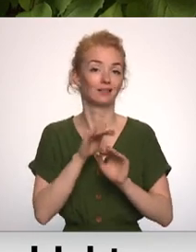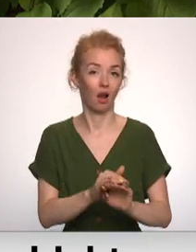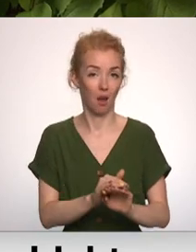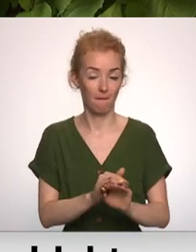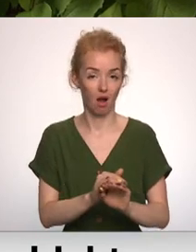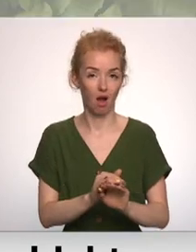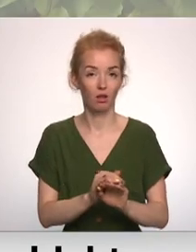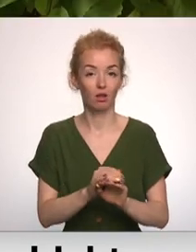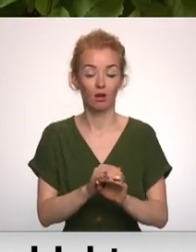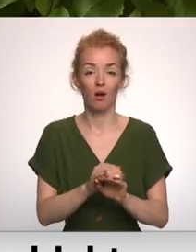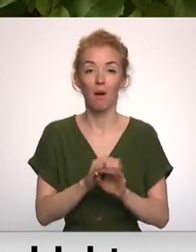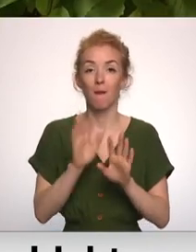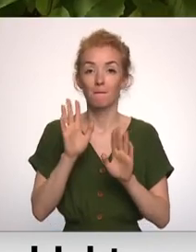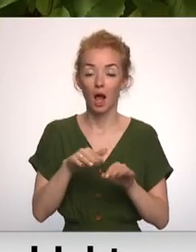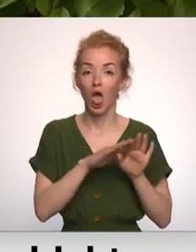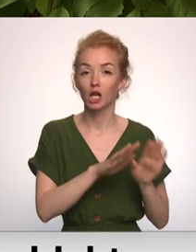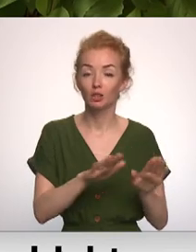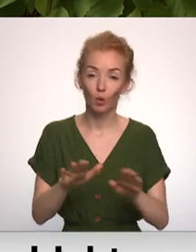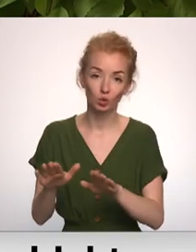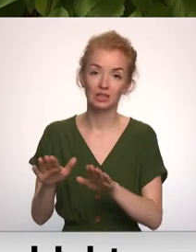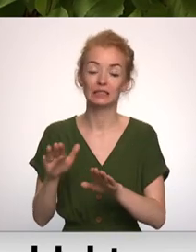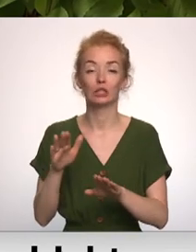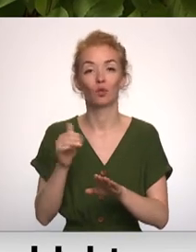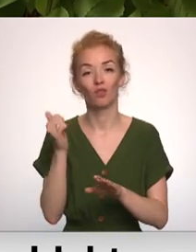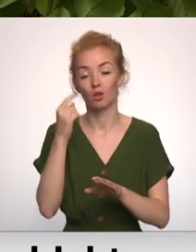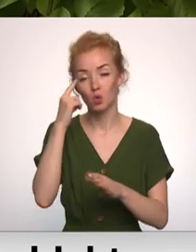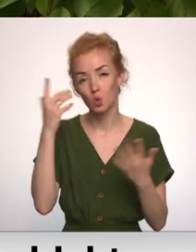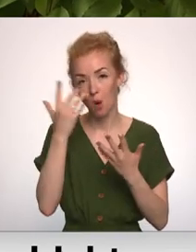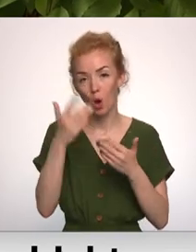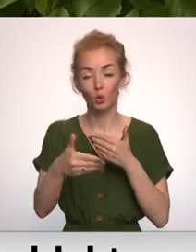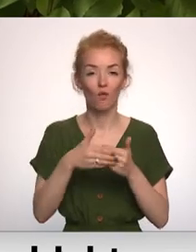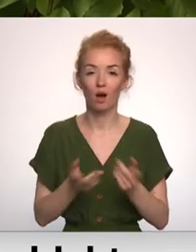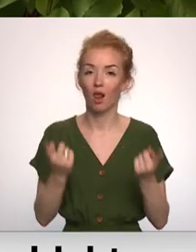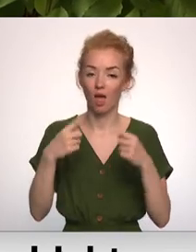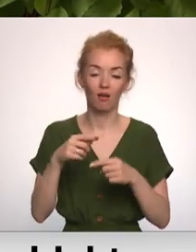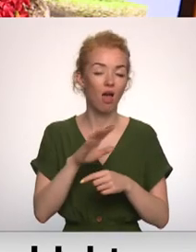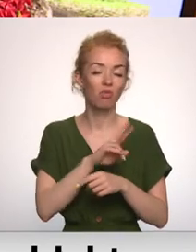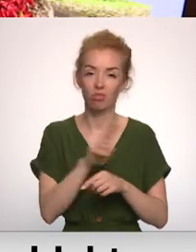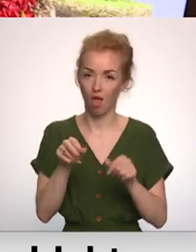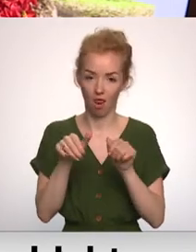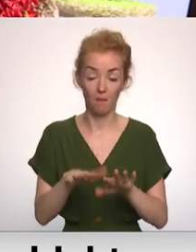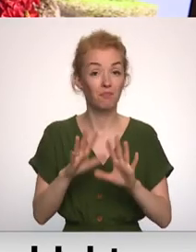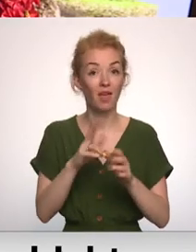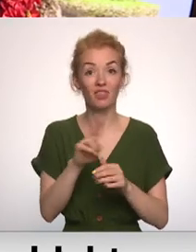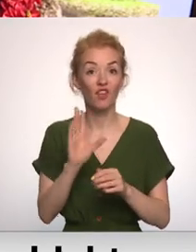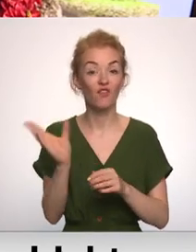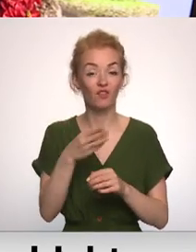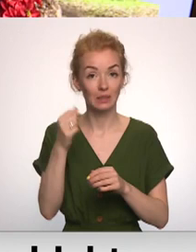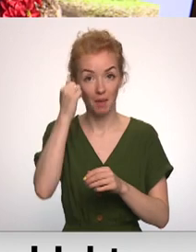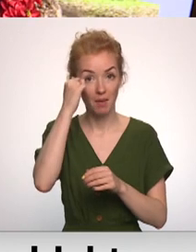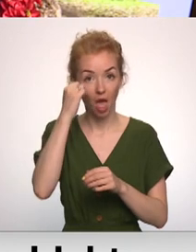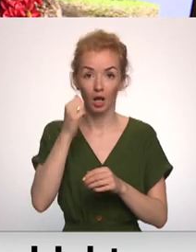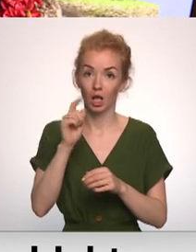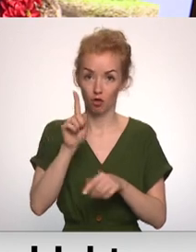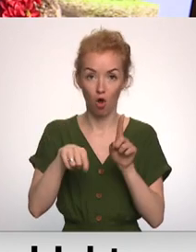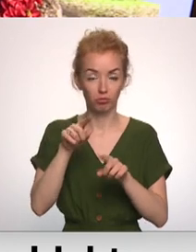no visādiem aspektiem. Par ekspozīciju es domāju, ka tuvākajā laikā mēs nelemsim. Bet ne visi pieminekļi ir zināmi.